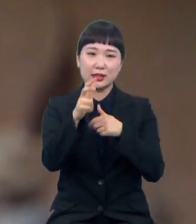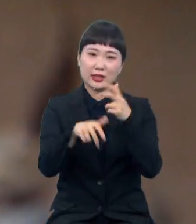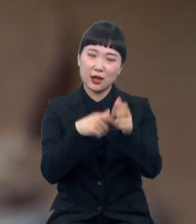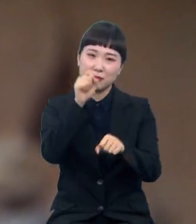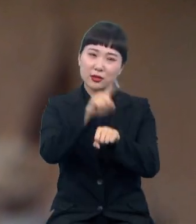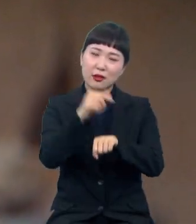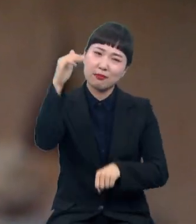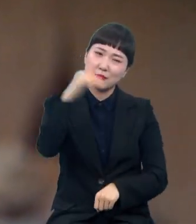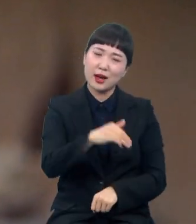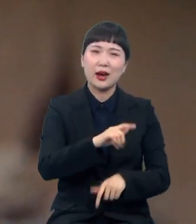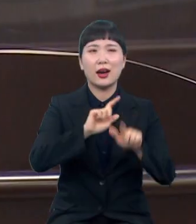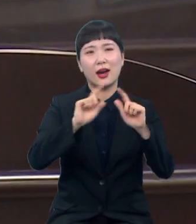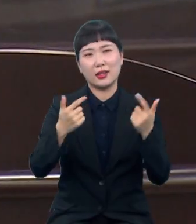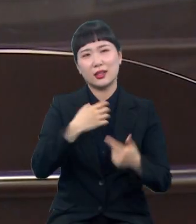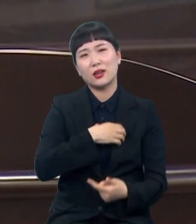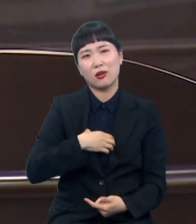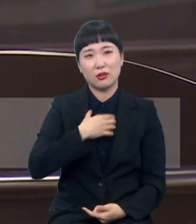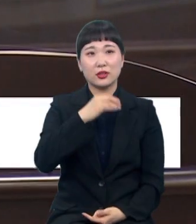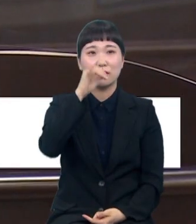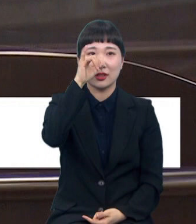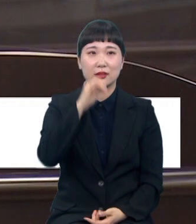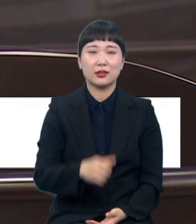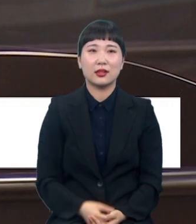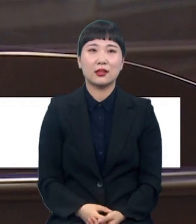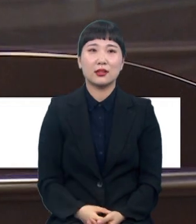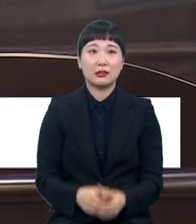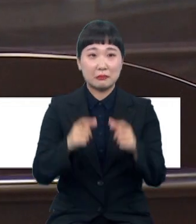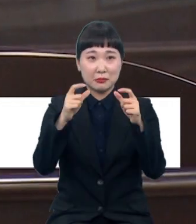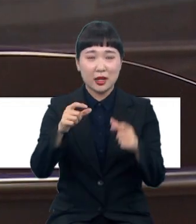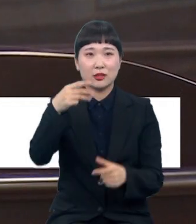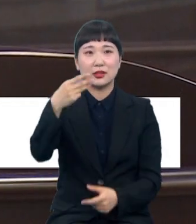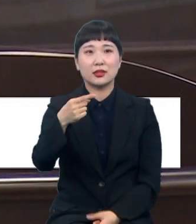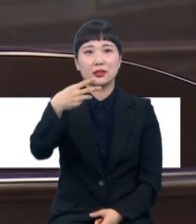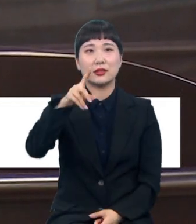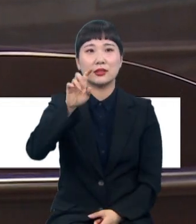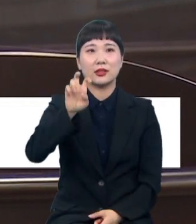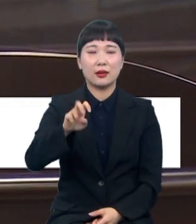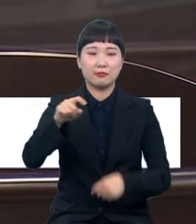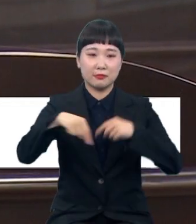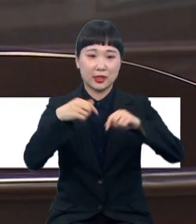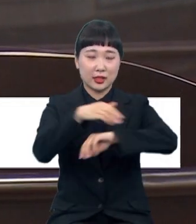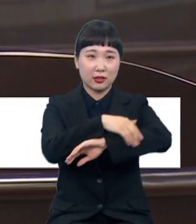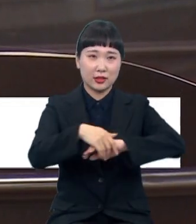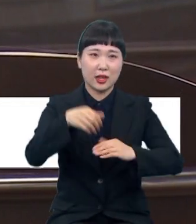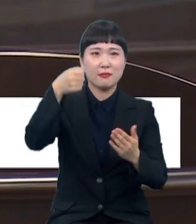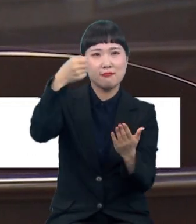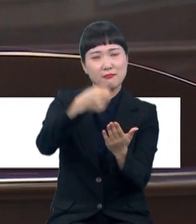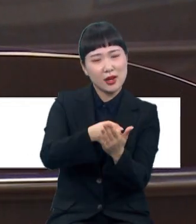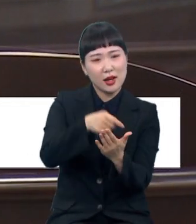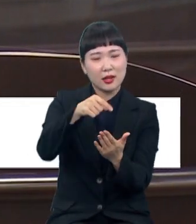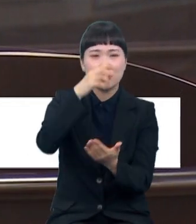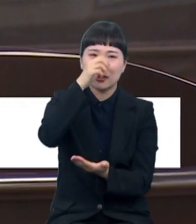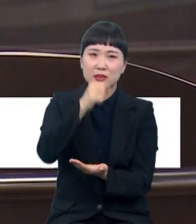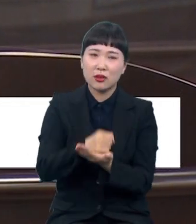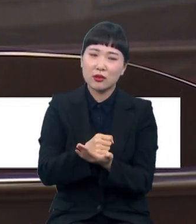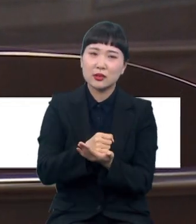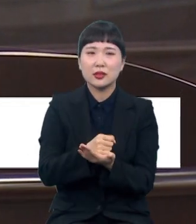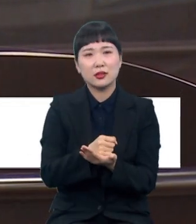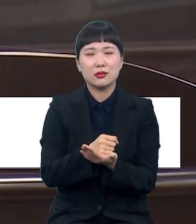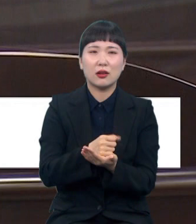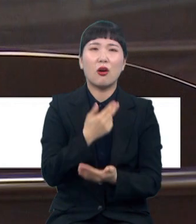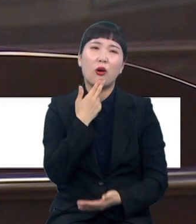목소리가 제기됐습니다. 우리 군은 트램 교통 정책은 타당성이 없다고 사료되는 바